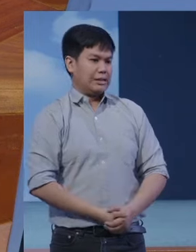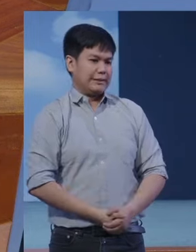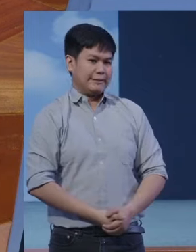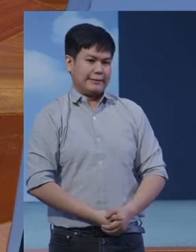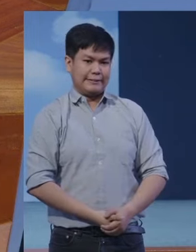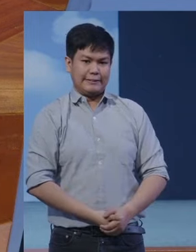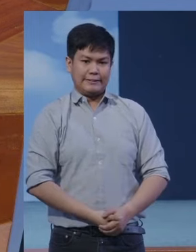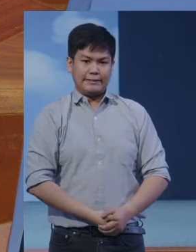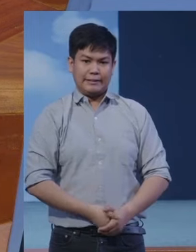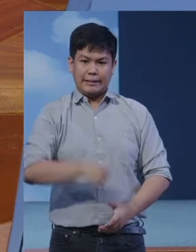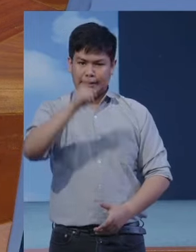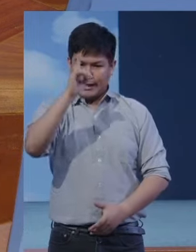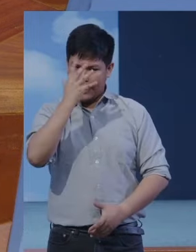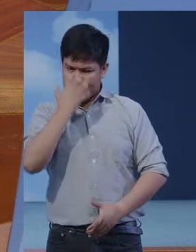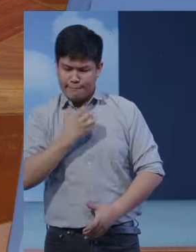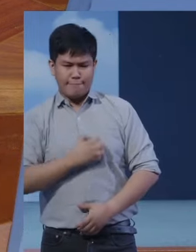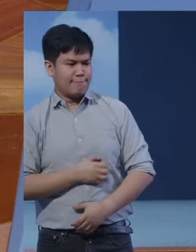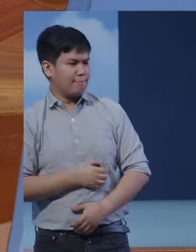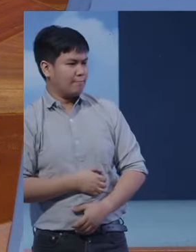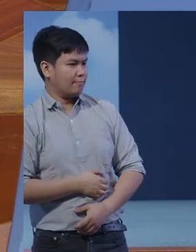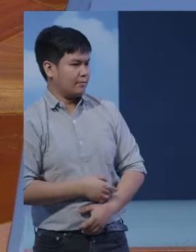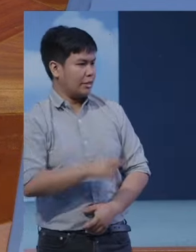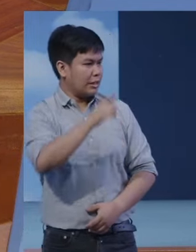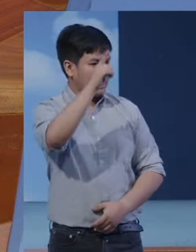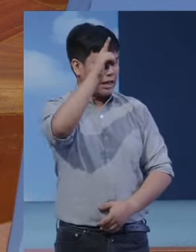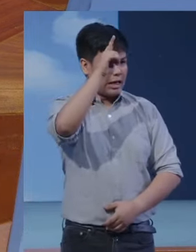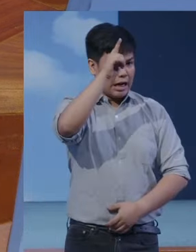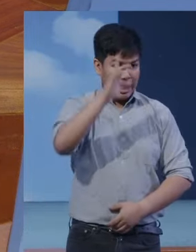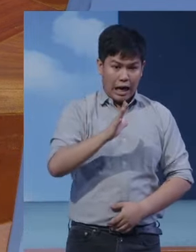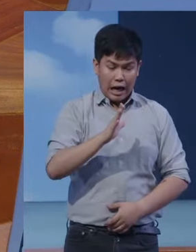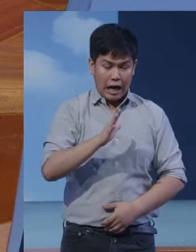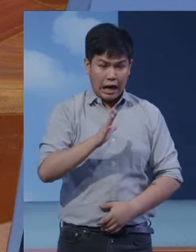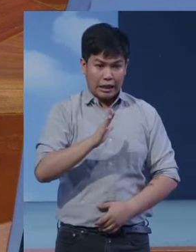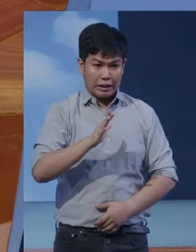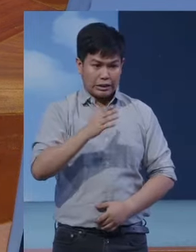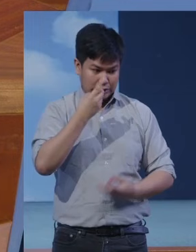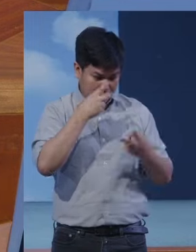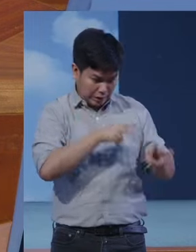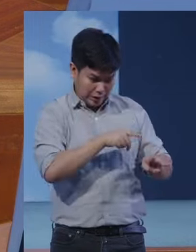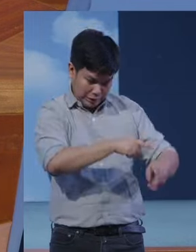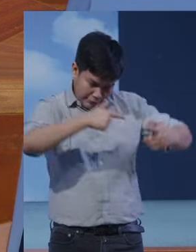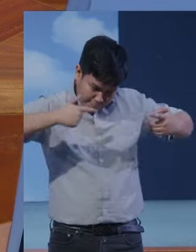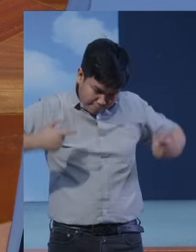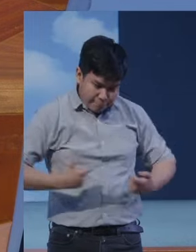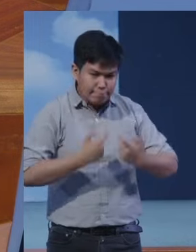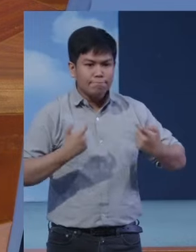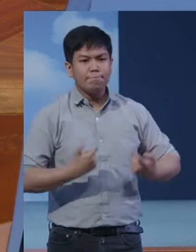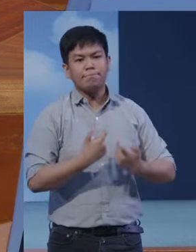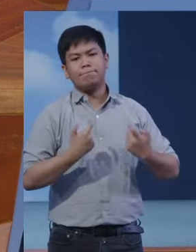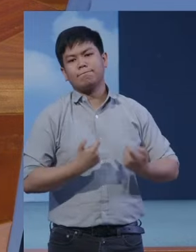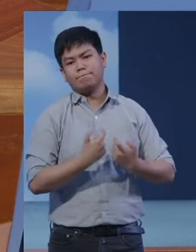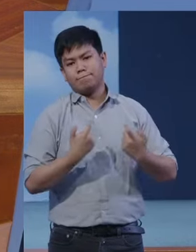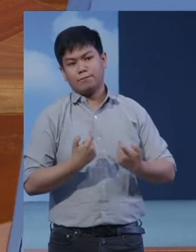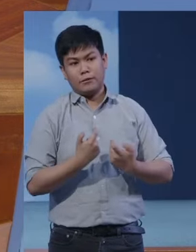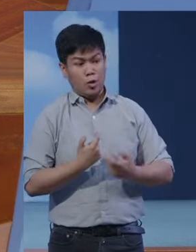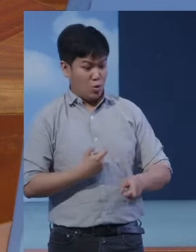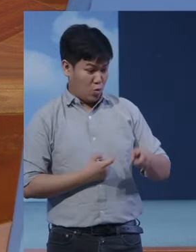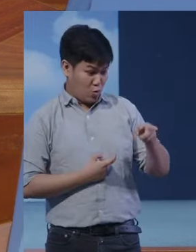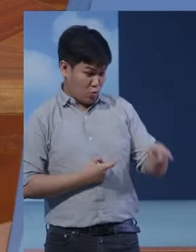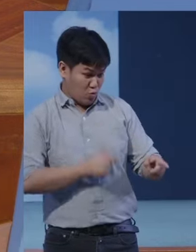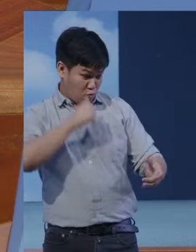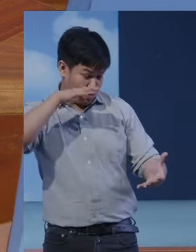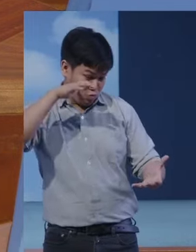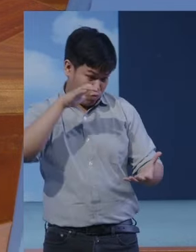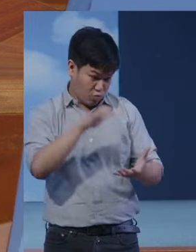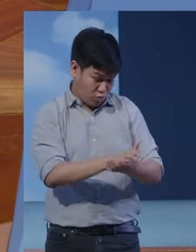ang disenyo ng Diyos yan ang ginagawa ng makasalanang tao though she is your Companion